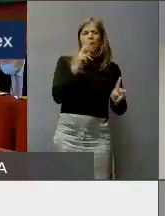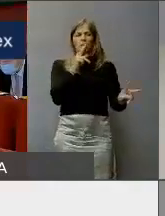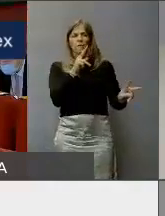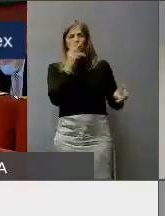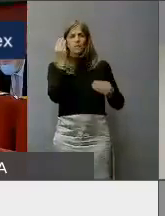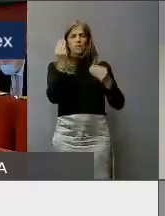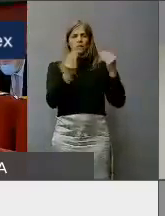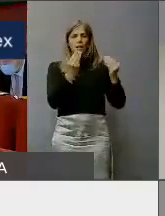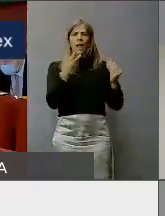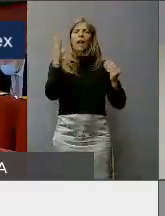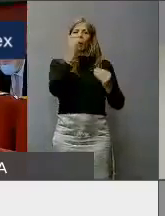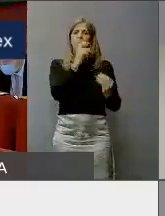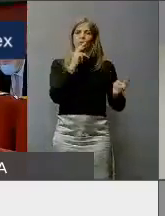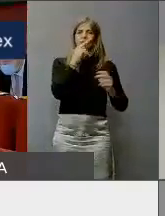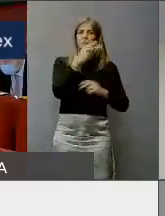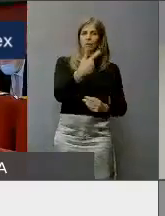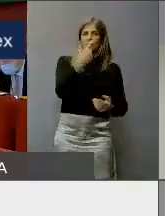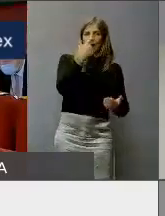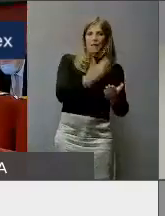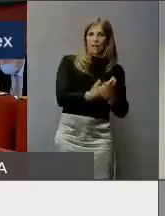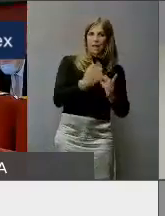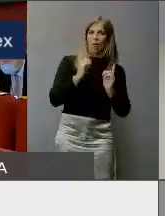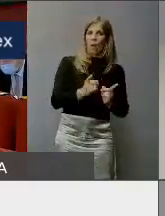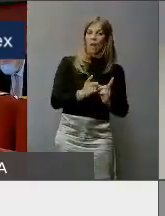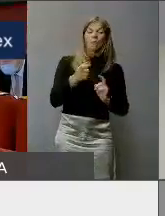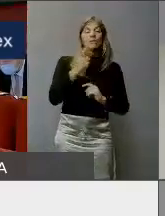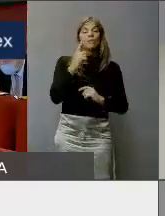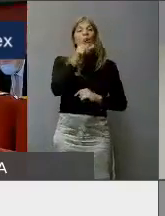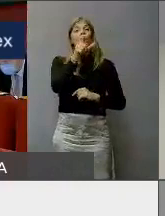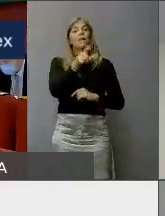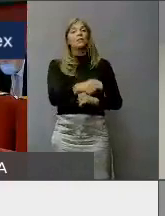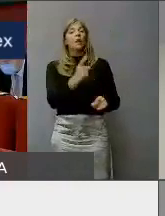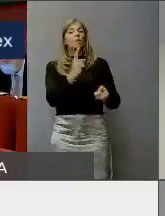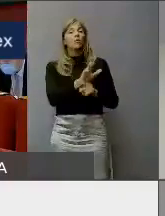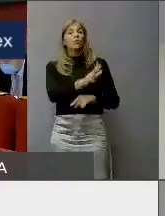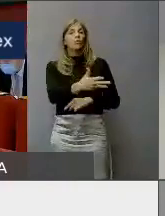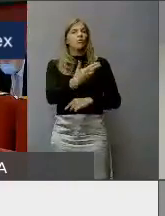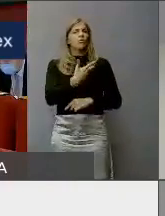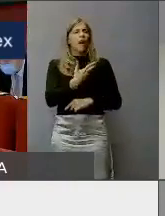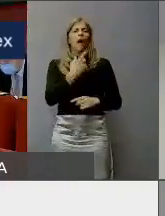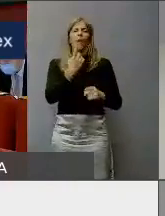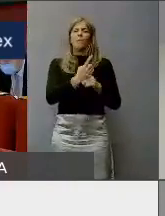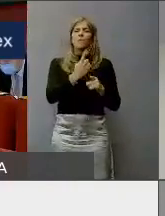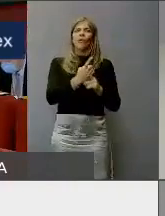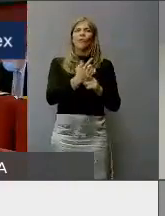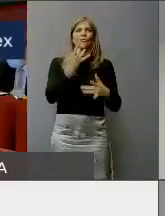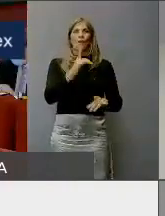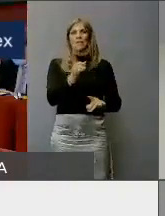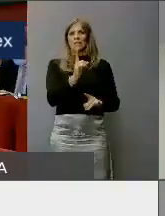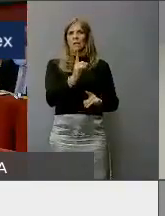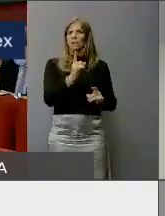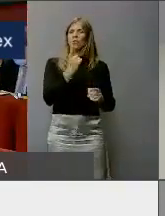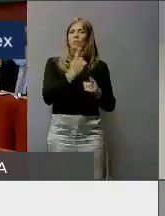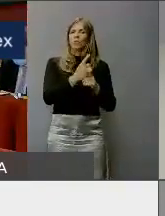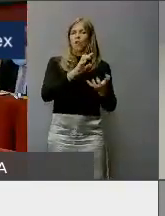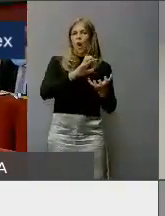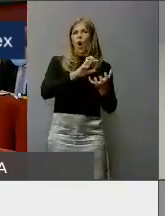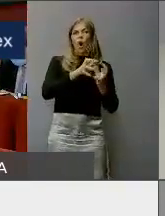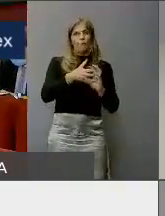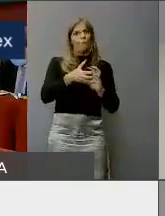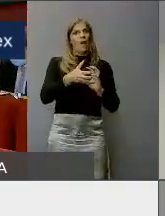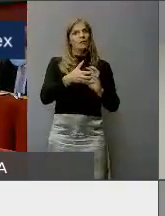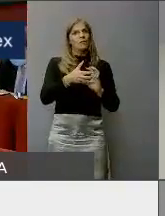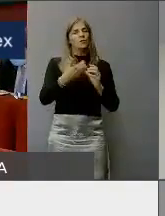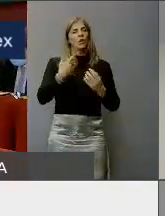criteri perché guardate quale una persona ha un bisogno questo bisogno è talmente complesso che solo la professionalità di chi lo ha